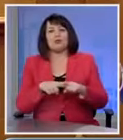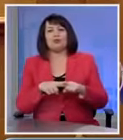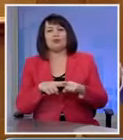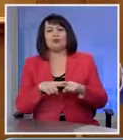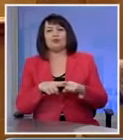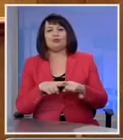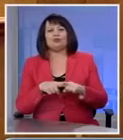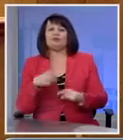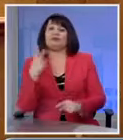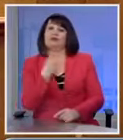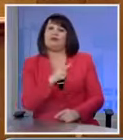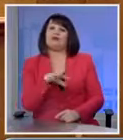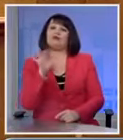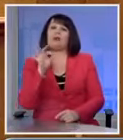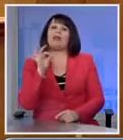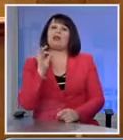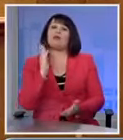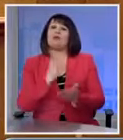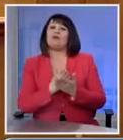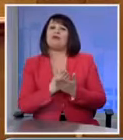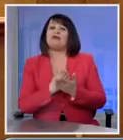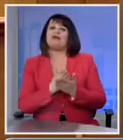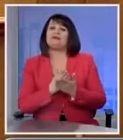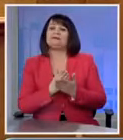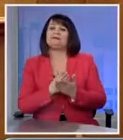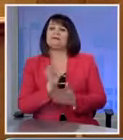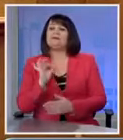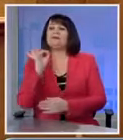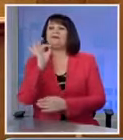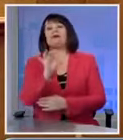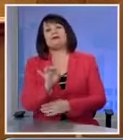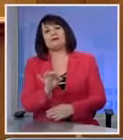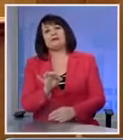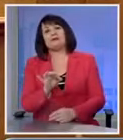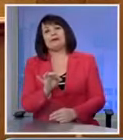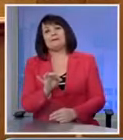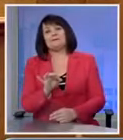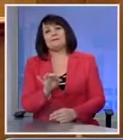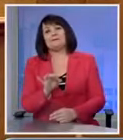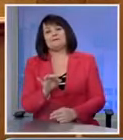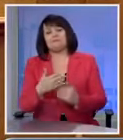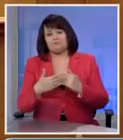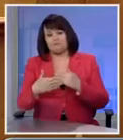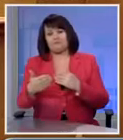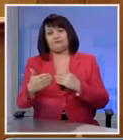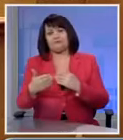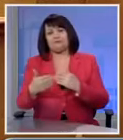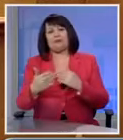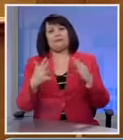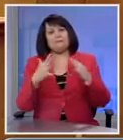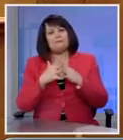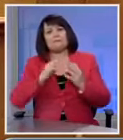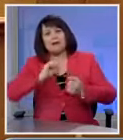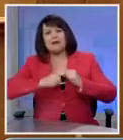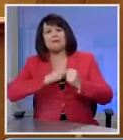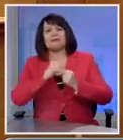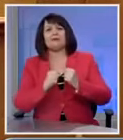με τις δικές σας επιλογές βρέθηκε στην πρώτη γραμμή της μάχης όταν κάποιοι